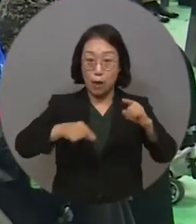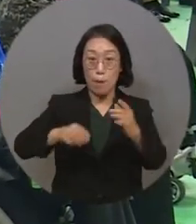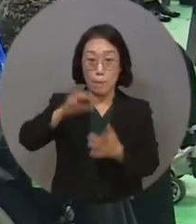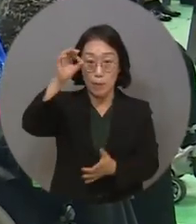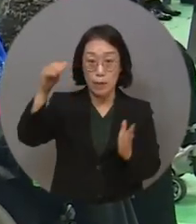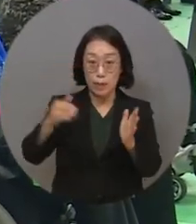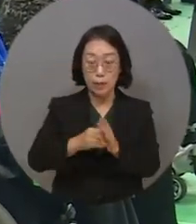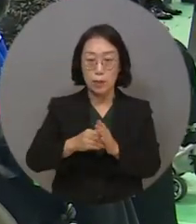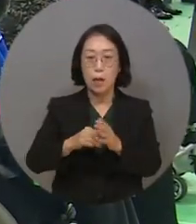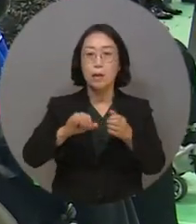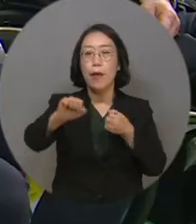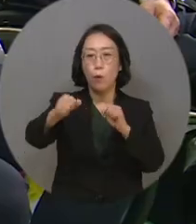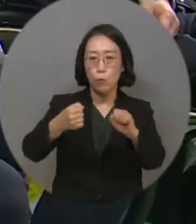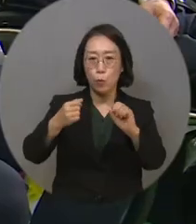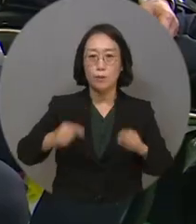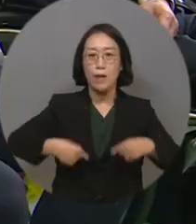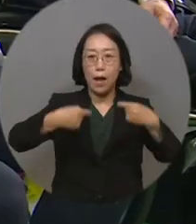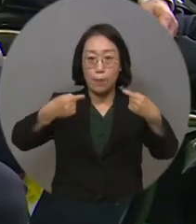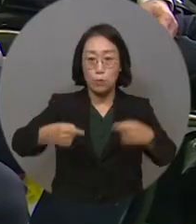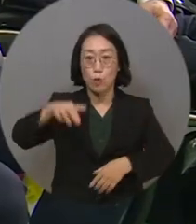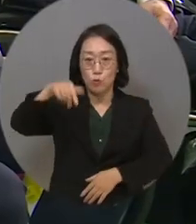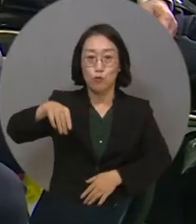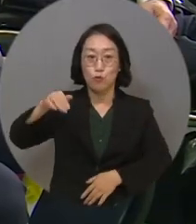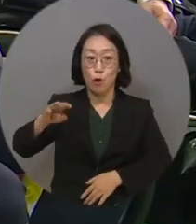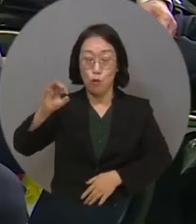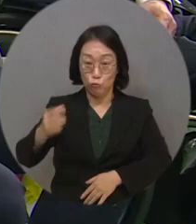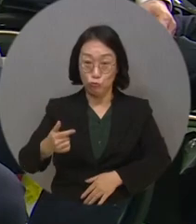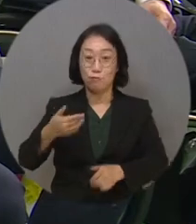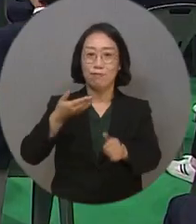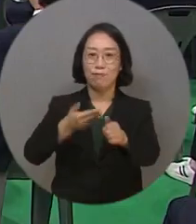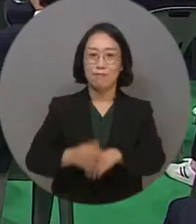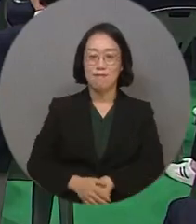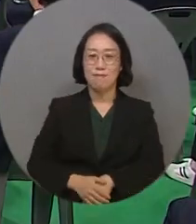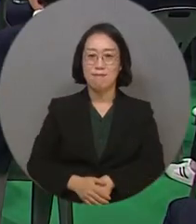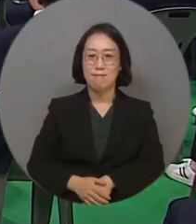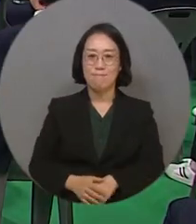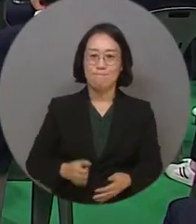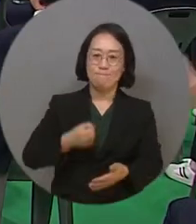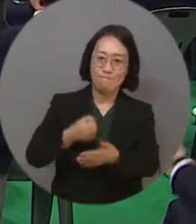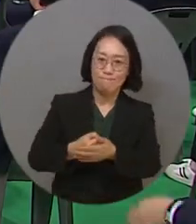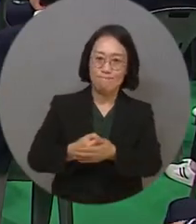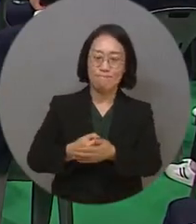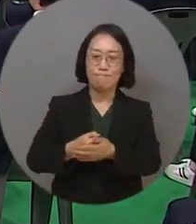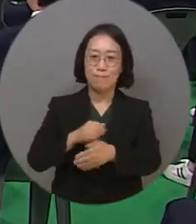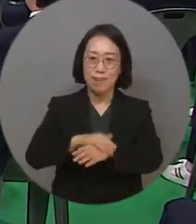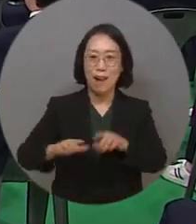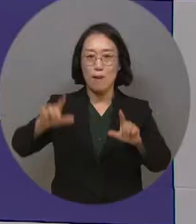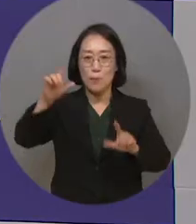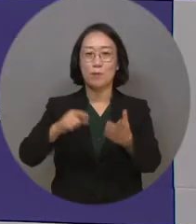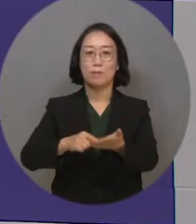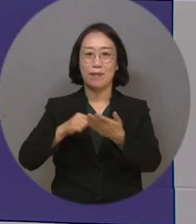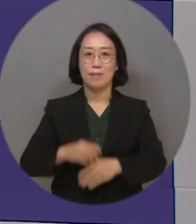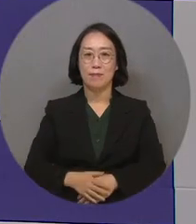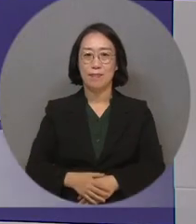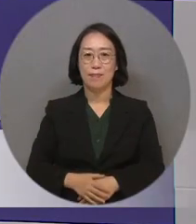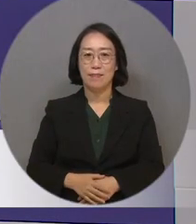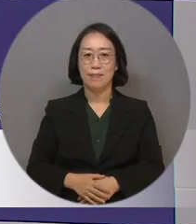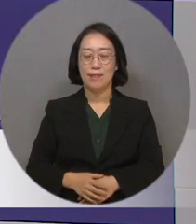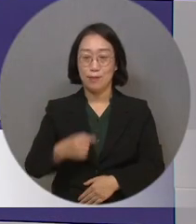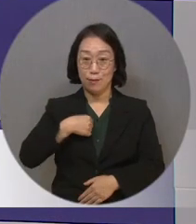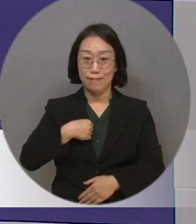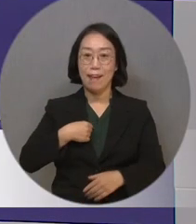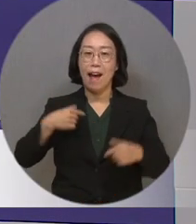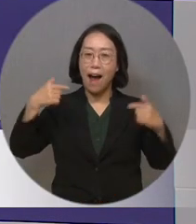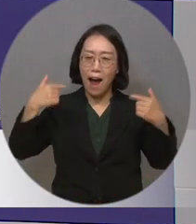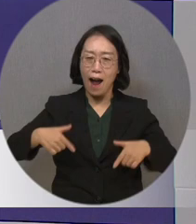채택된 태권도에 출전하는 조정훈 선수는 경기에 대한 강한 자신감을 드러냈습니다. 저는